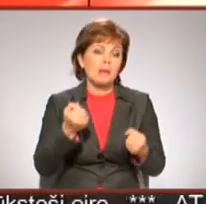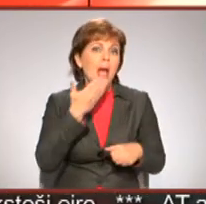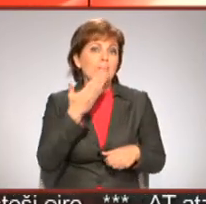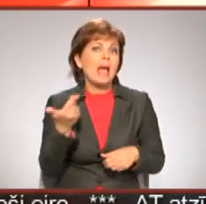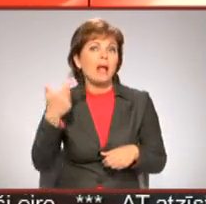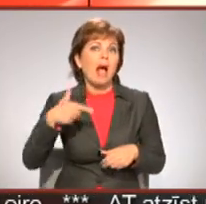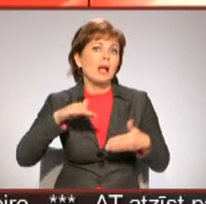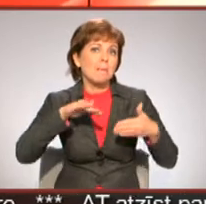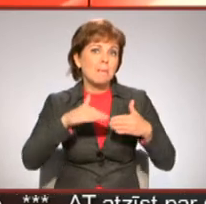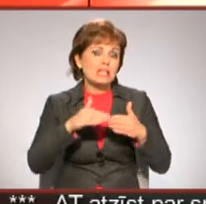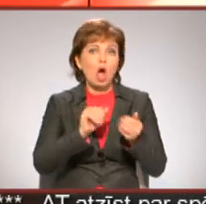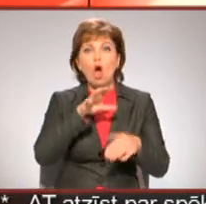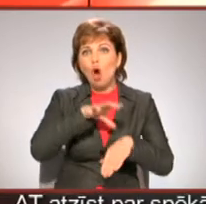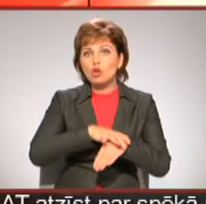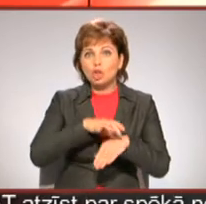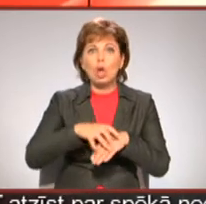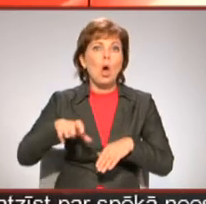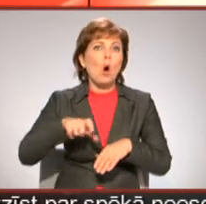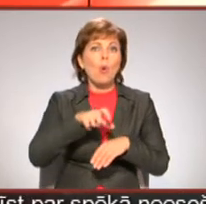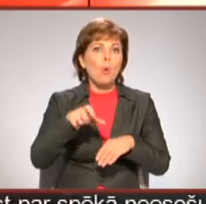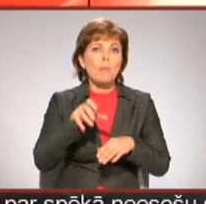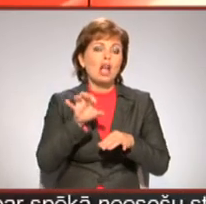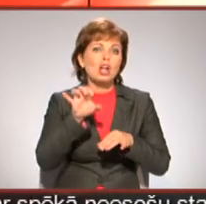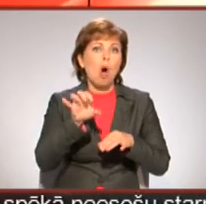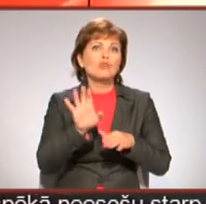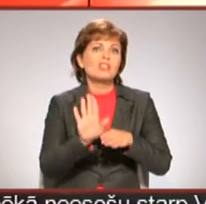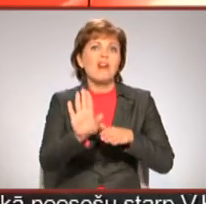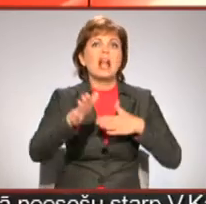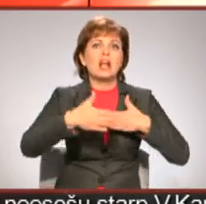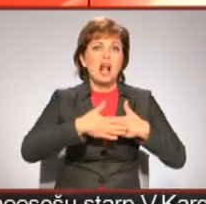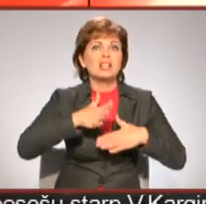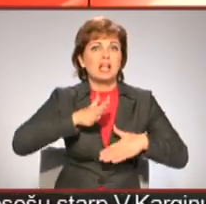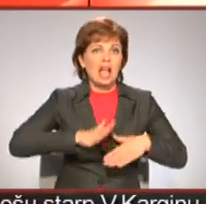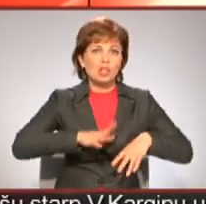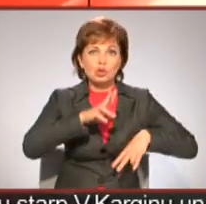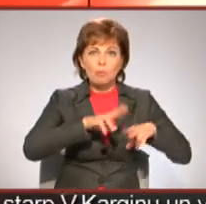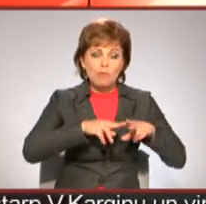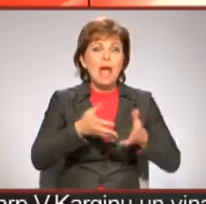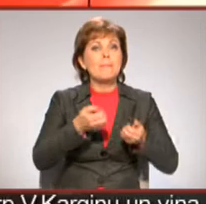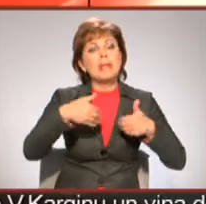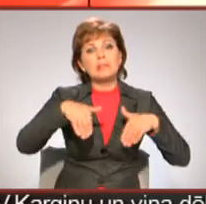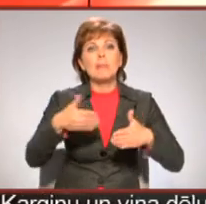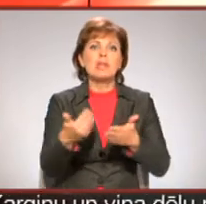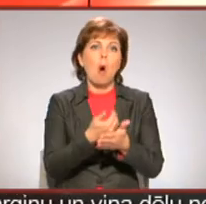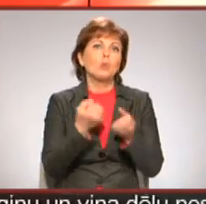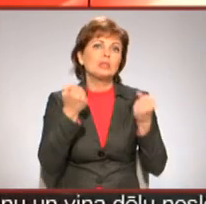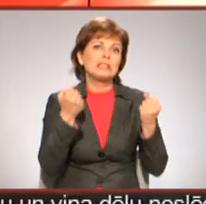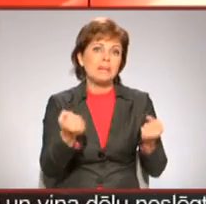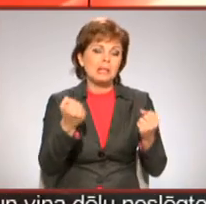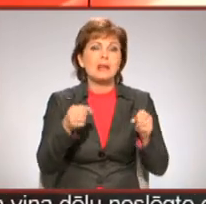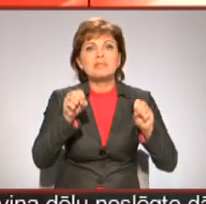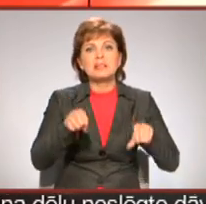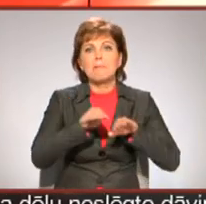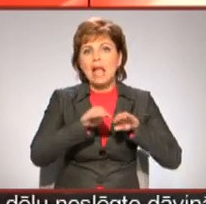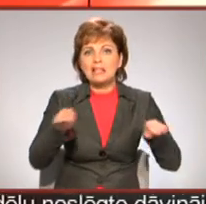upe arvien vairāk graužas krastā. Lai neciestuvējās būvis, tika pieņemts lēmums veidot jaunu stiprinājumu pēc sentām metodēm no